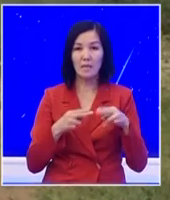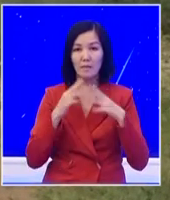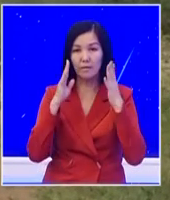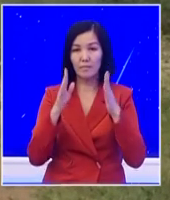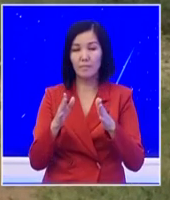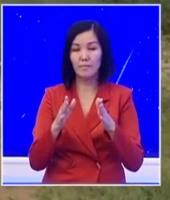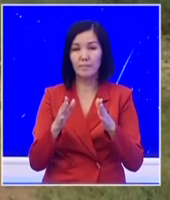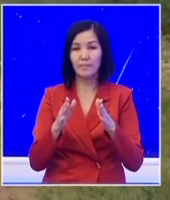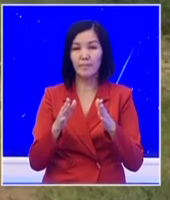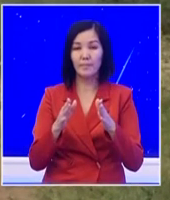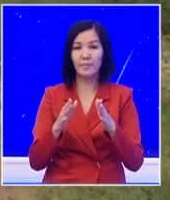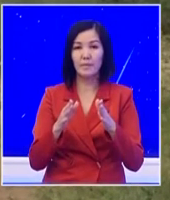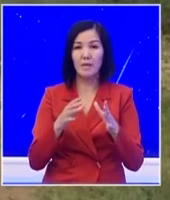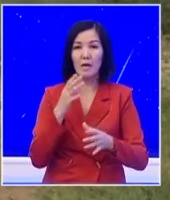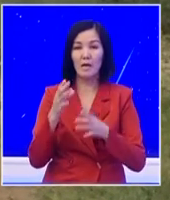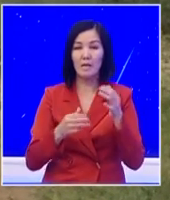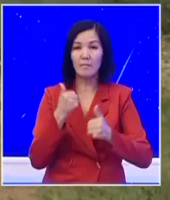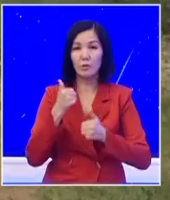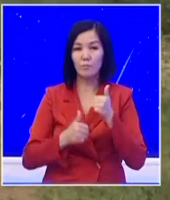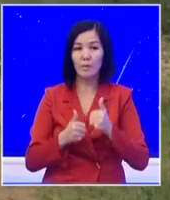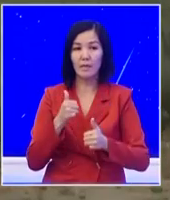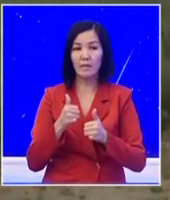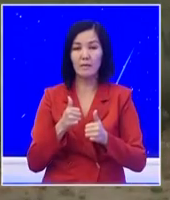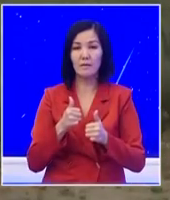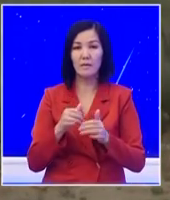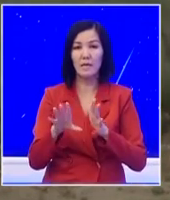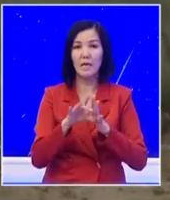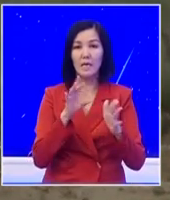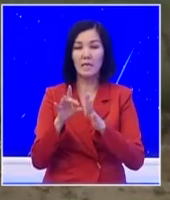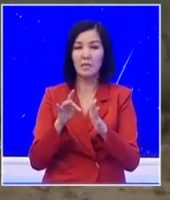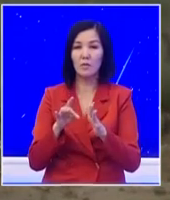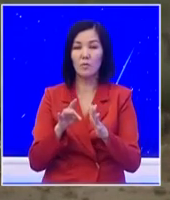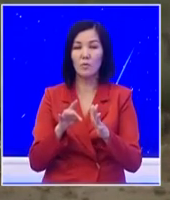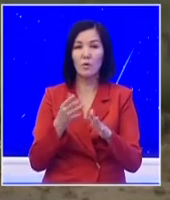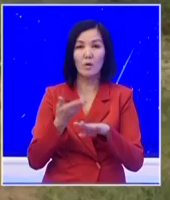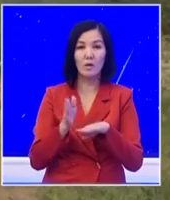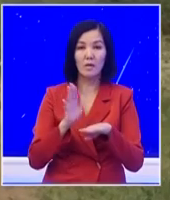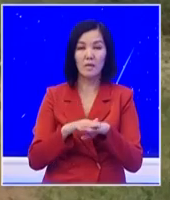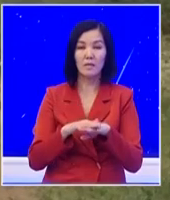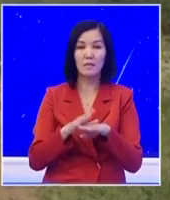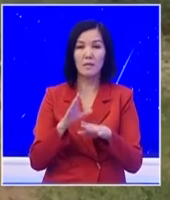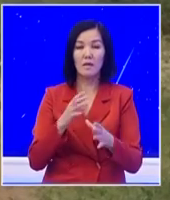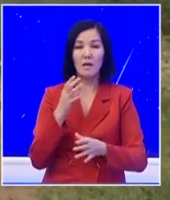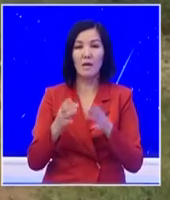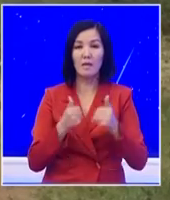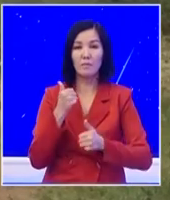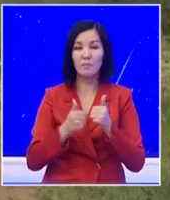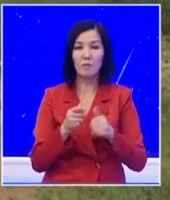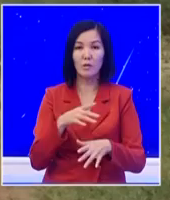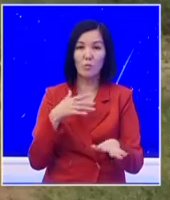аударамыз, өйткені әлем чемпионаты және іріктеудің өзінде оңай соққан жоқ. Әлем чемпионатында осал болмау